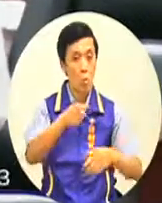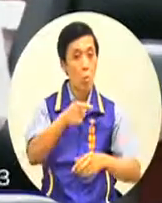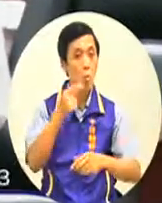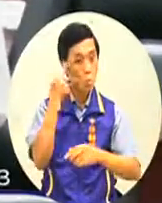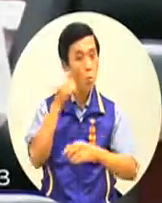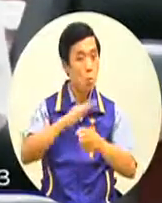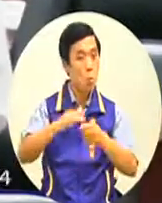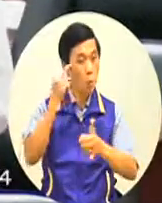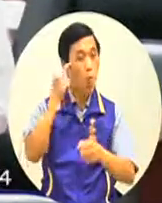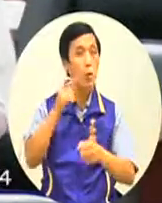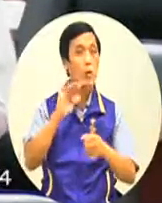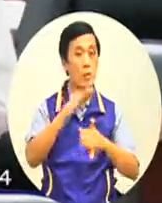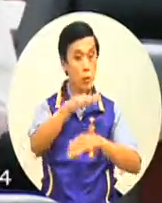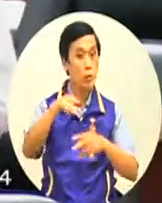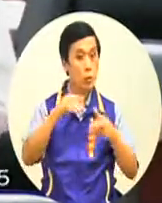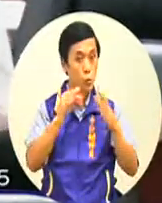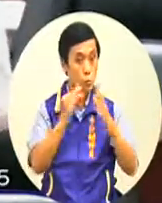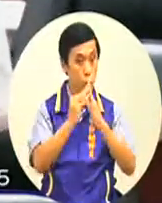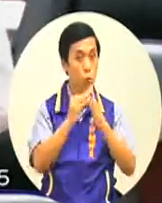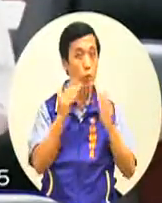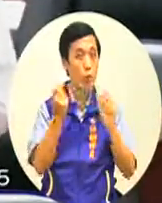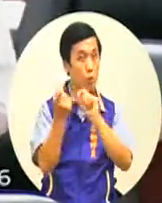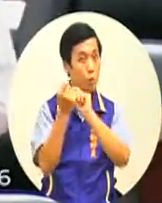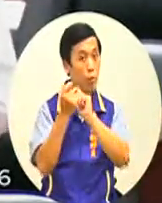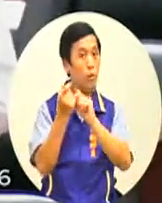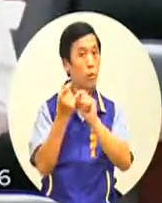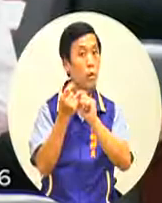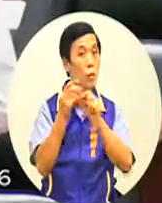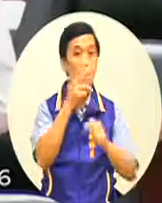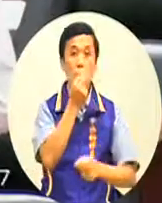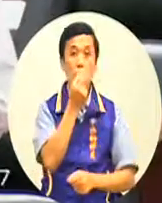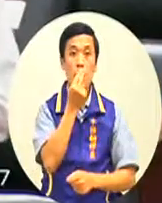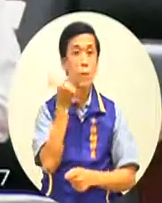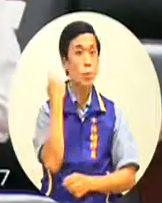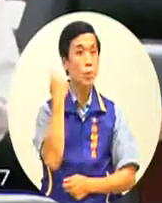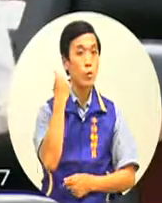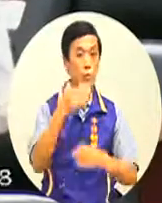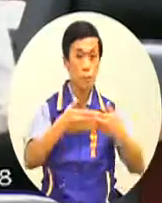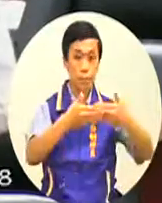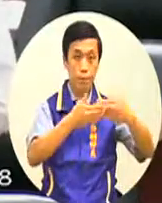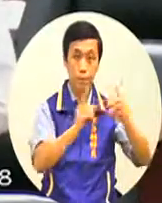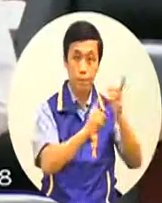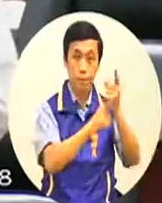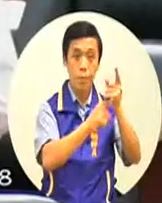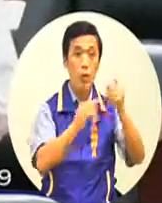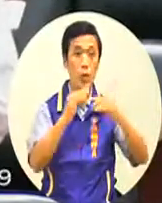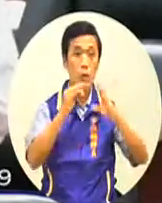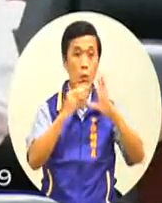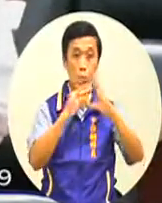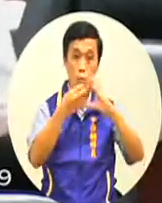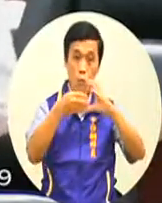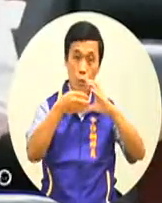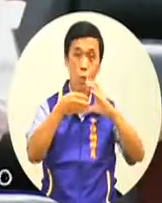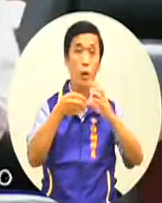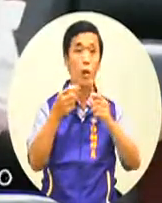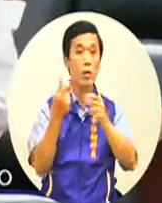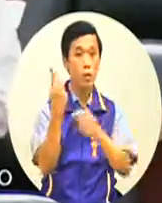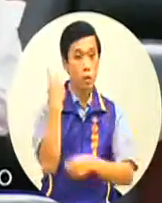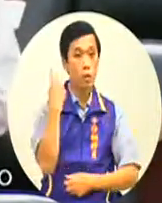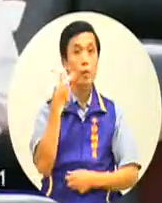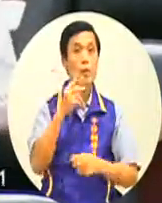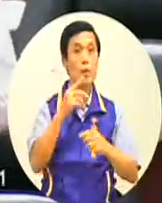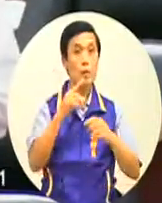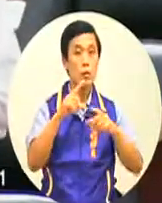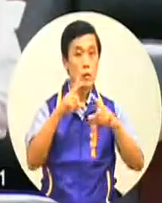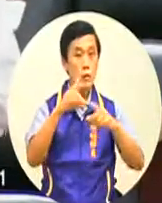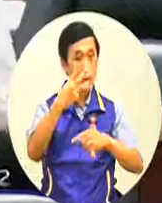局，其实像这个礼拜天昨天在汉神巨蛋，然后前天礼拜六在三多大圆板那边，